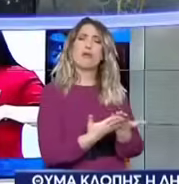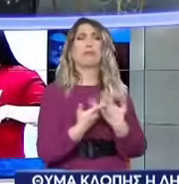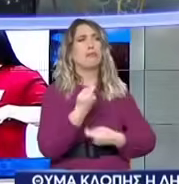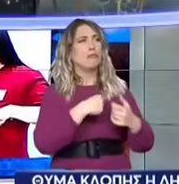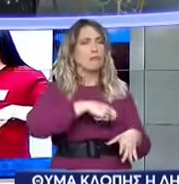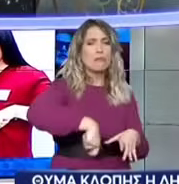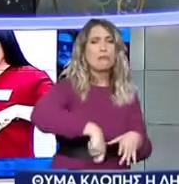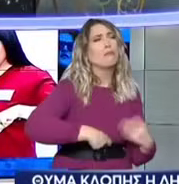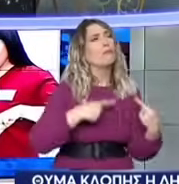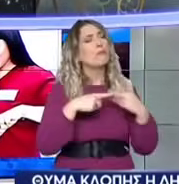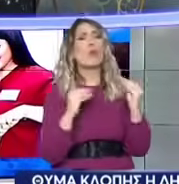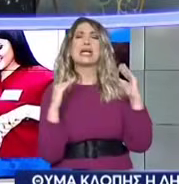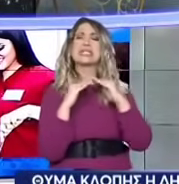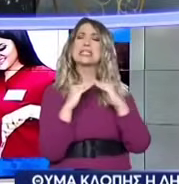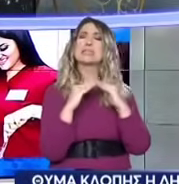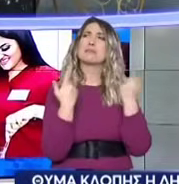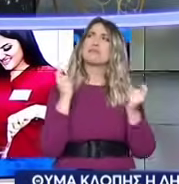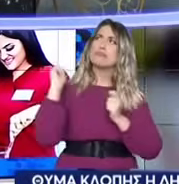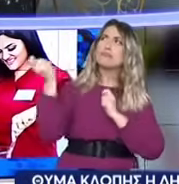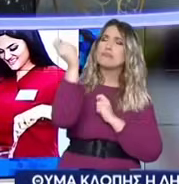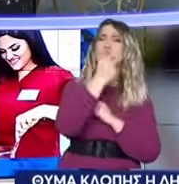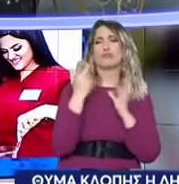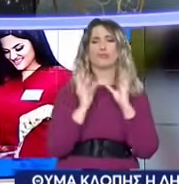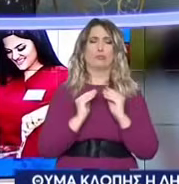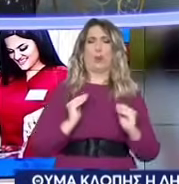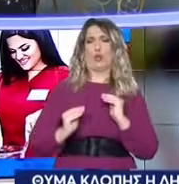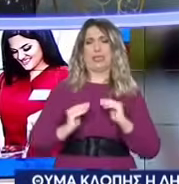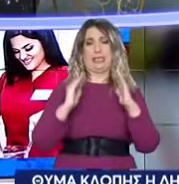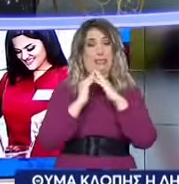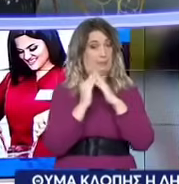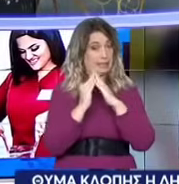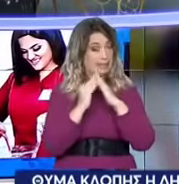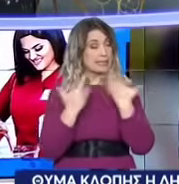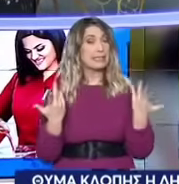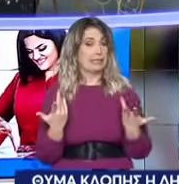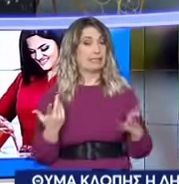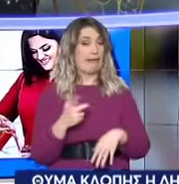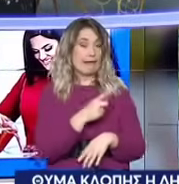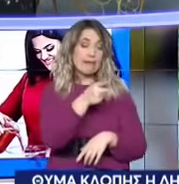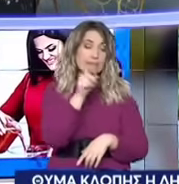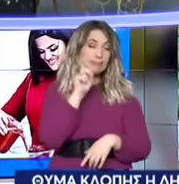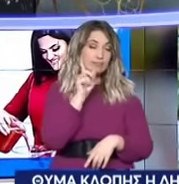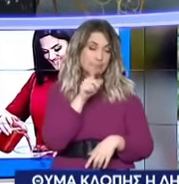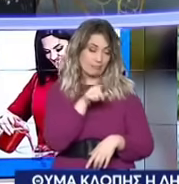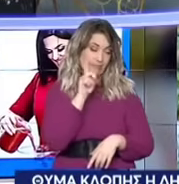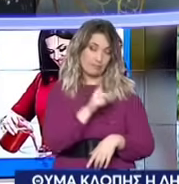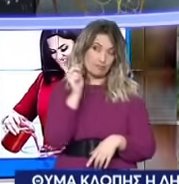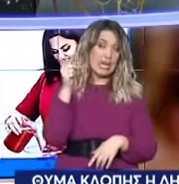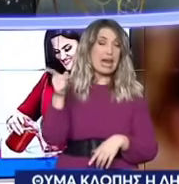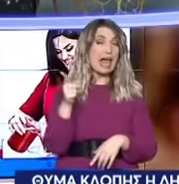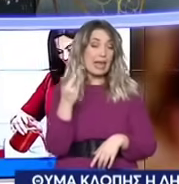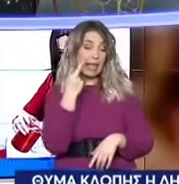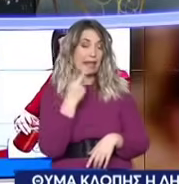διάφορες κινήσεις της, οτιδήποτε άλλο. Και αυτός εκείνη την ημέρα βρήκε ευκαιρία, άρπαξε